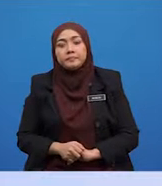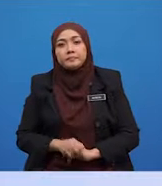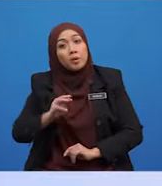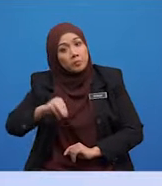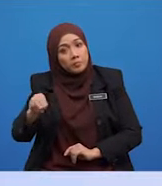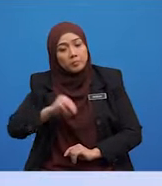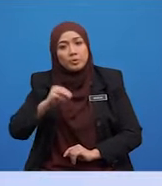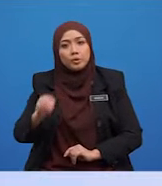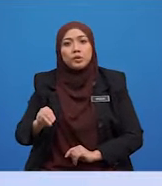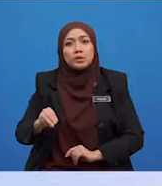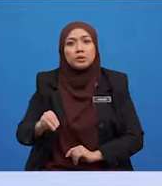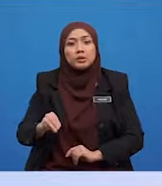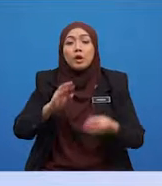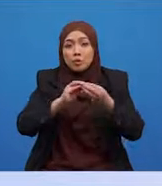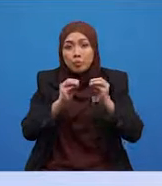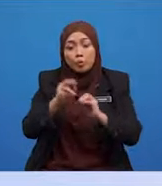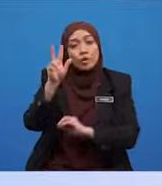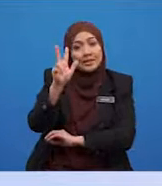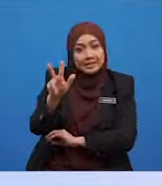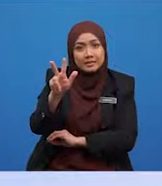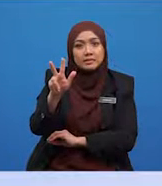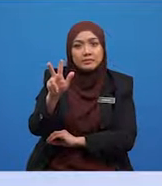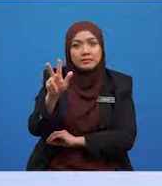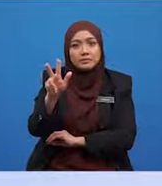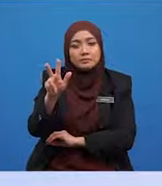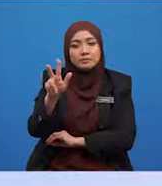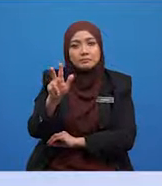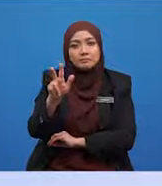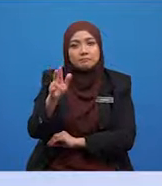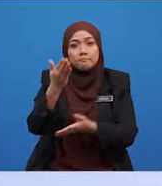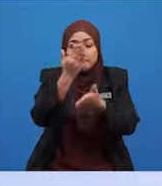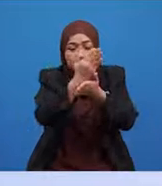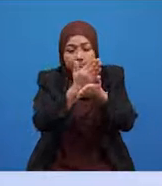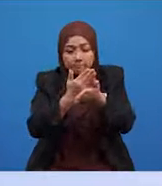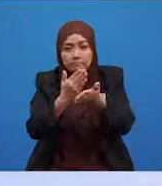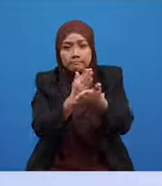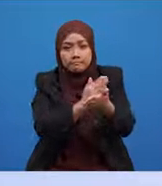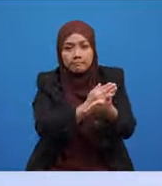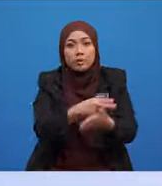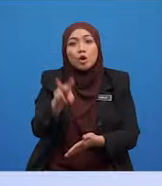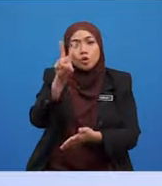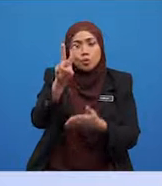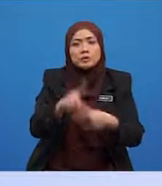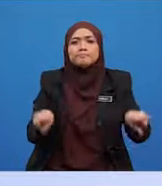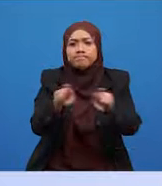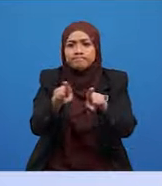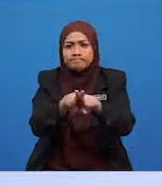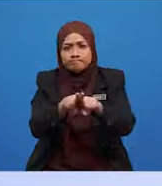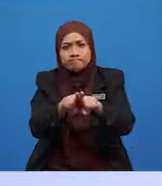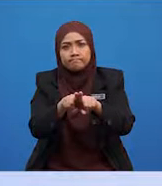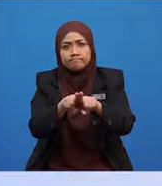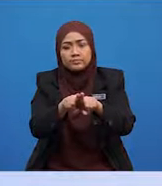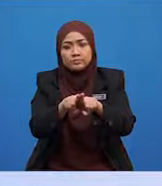Murid-murid, ciri yang ketiga ialah pembahagi dua sama serenjang bagi dua